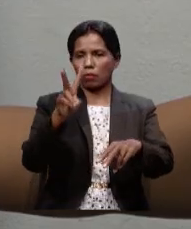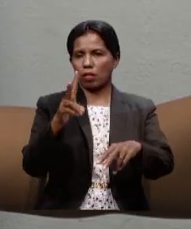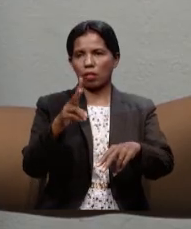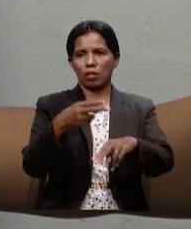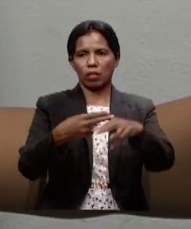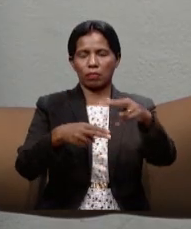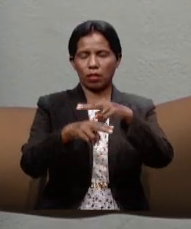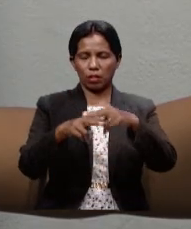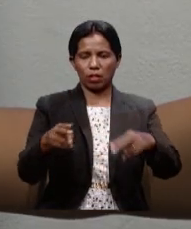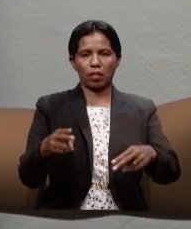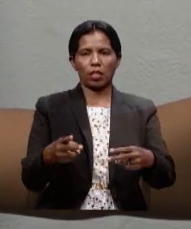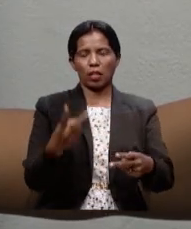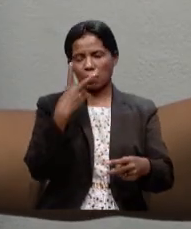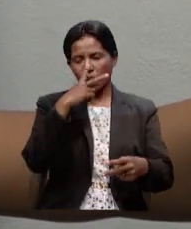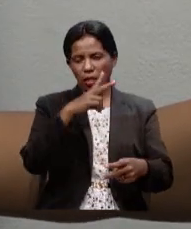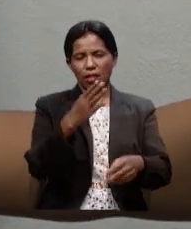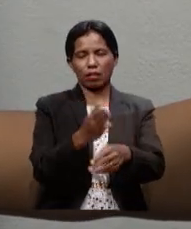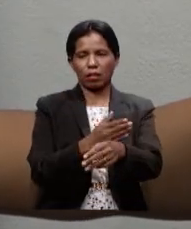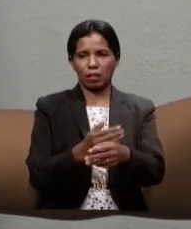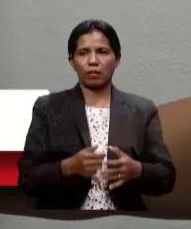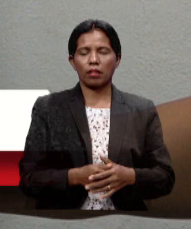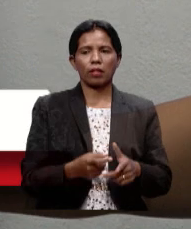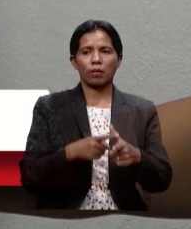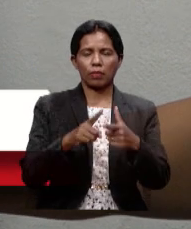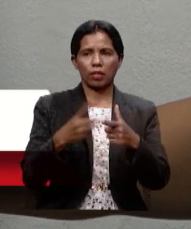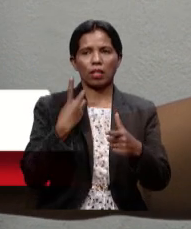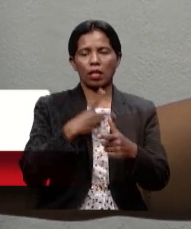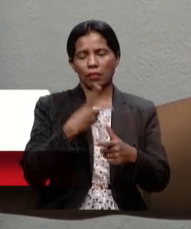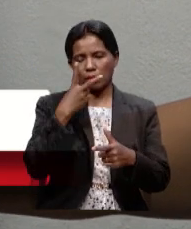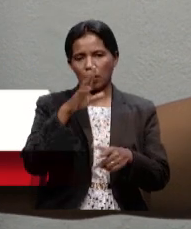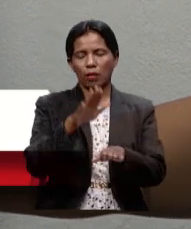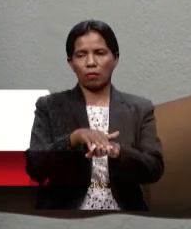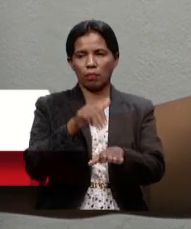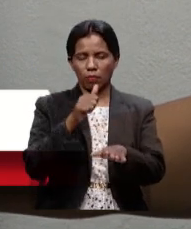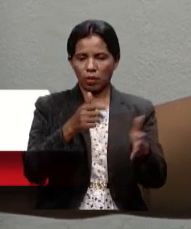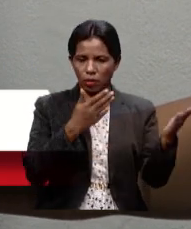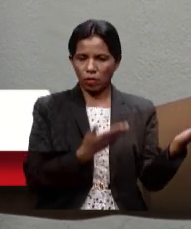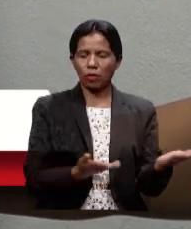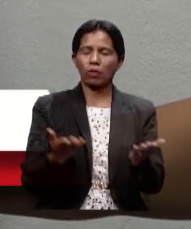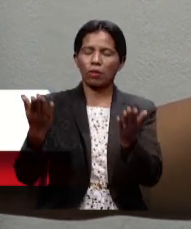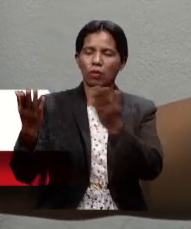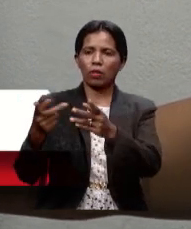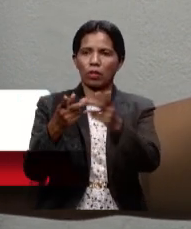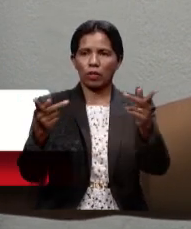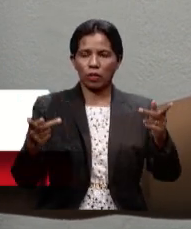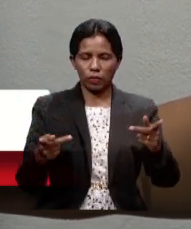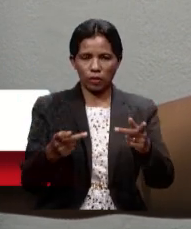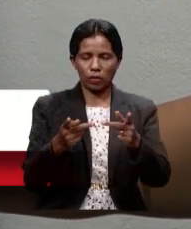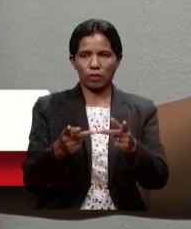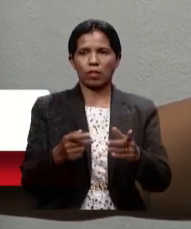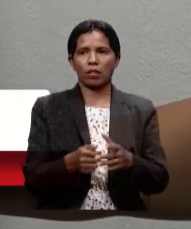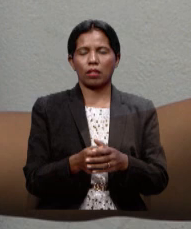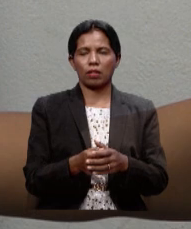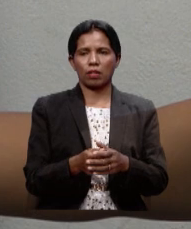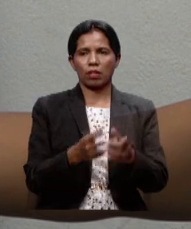aí a canec. Kanek mas depois kami mai kami bolu halur tam keres fatin nara resistas ini bayi